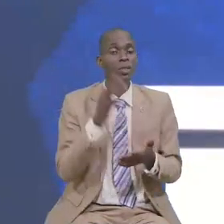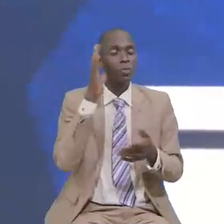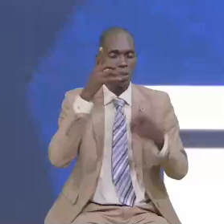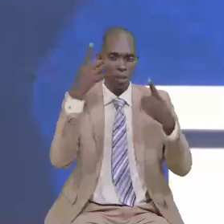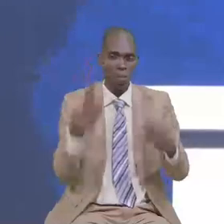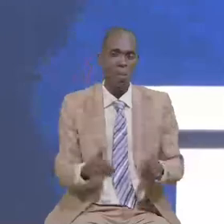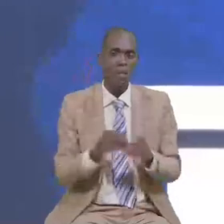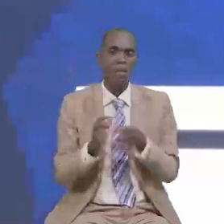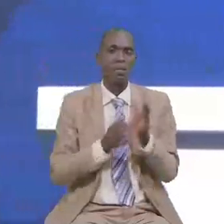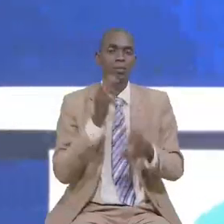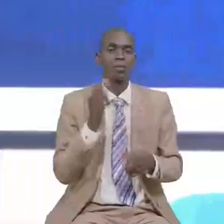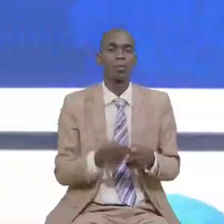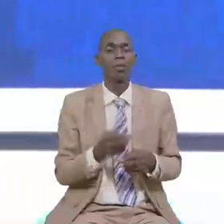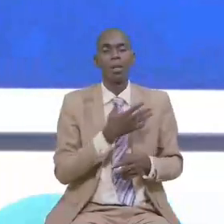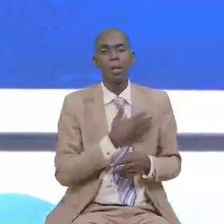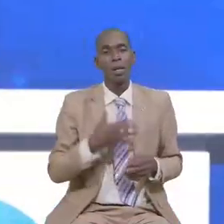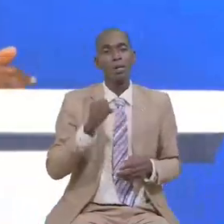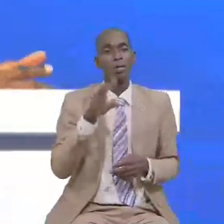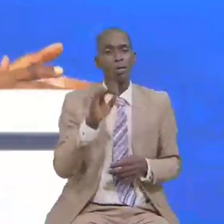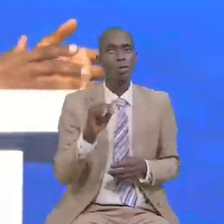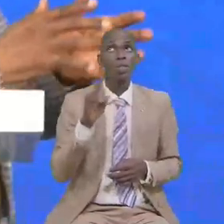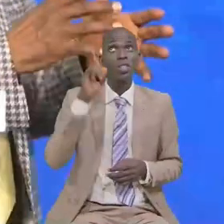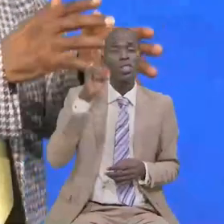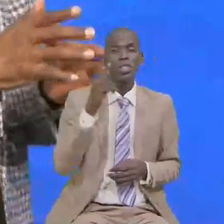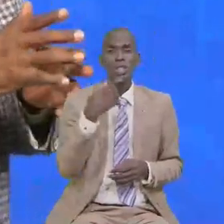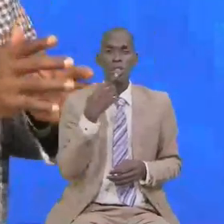va se produit.